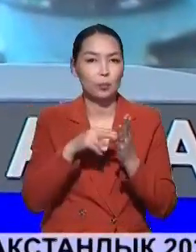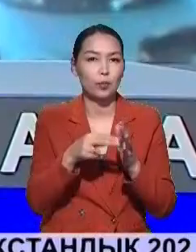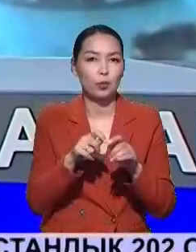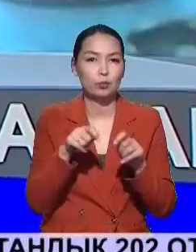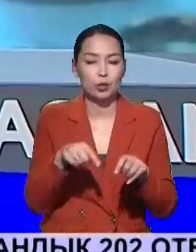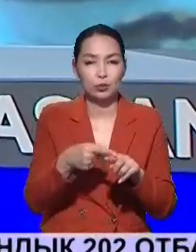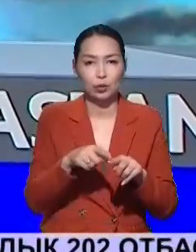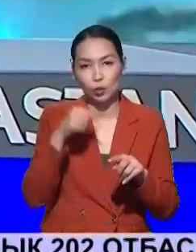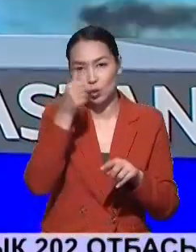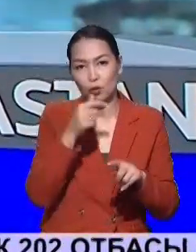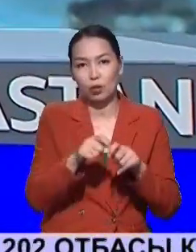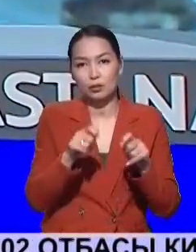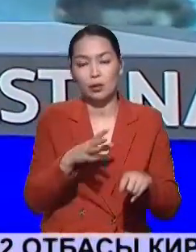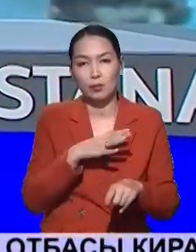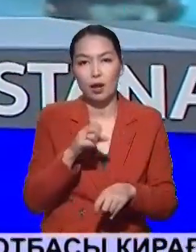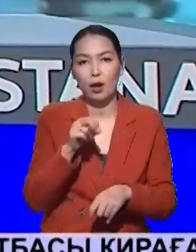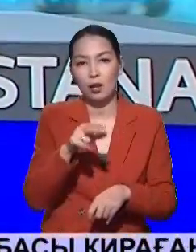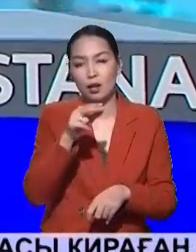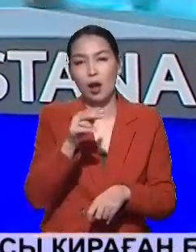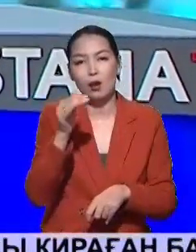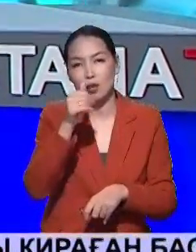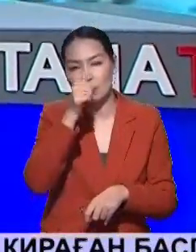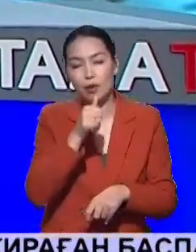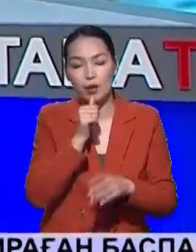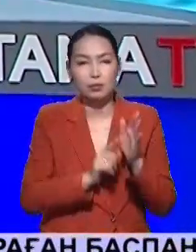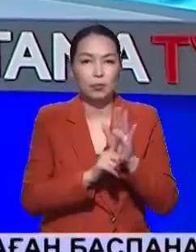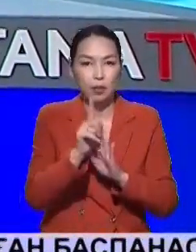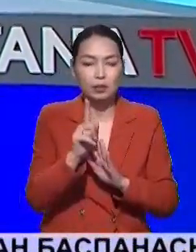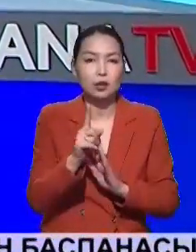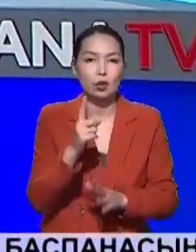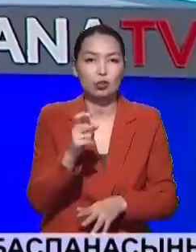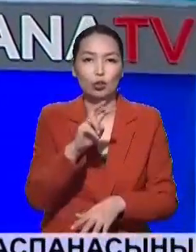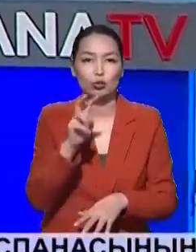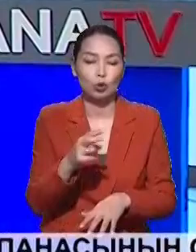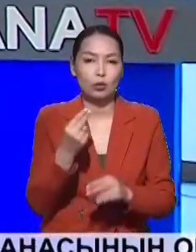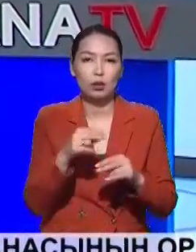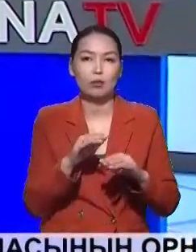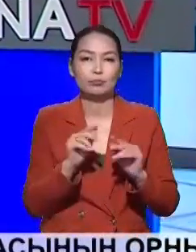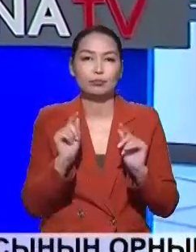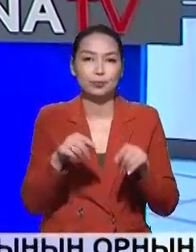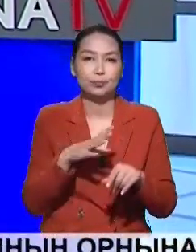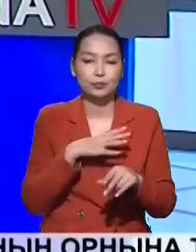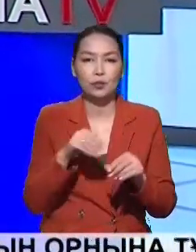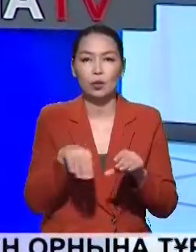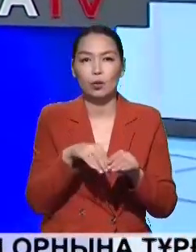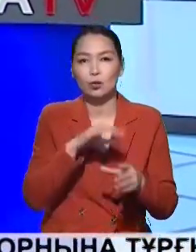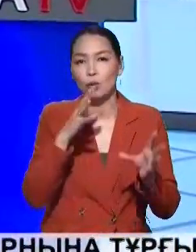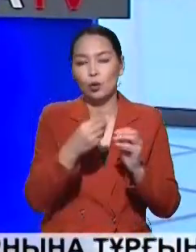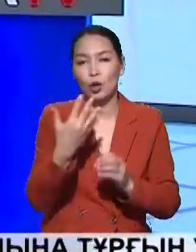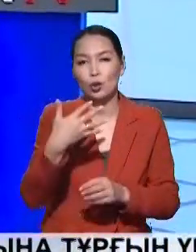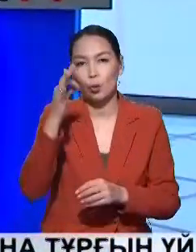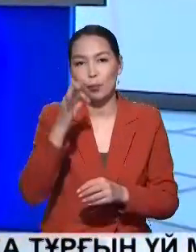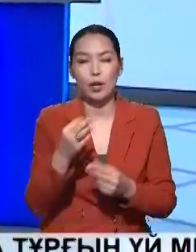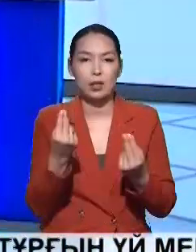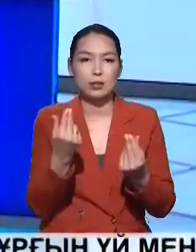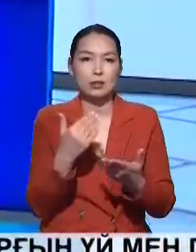іске қосылған еді. Ақпаннан бастап әр баланың шотына 100 доллардан аударылған. Бұл қорда жиналған ақшаның 50%-ы.